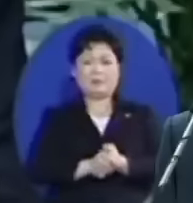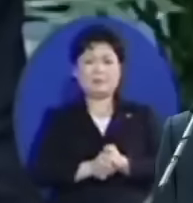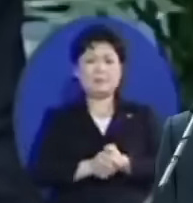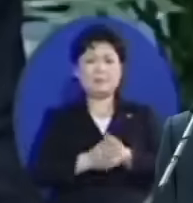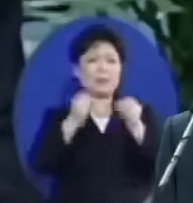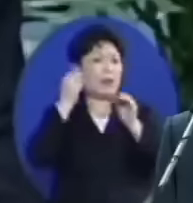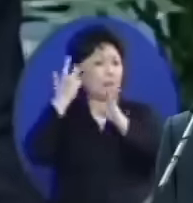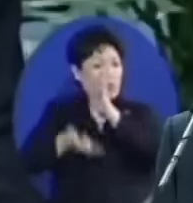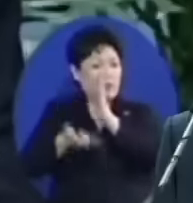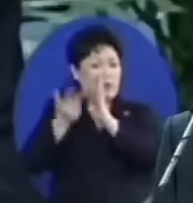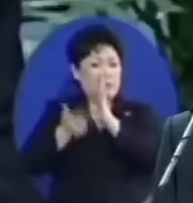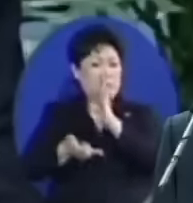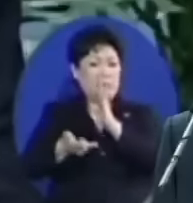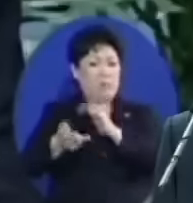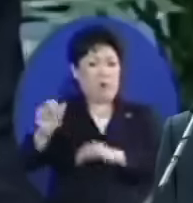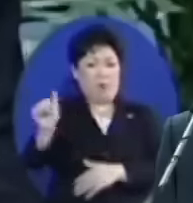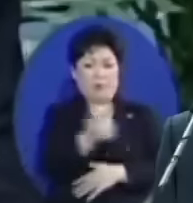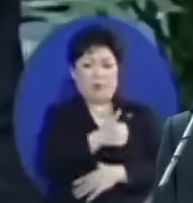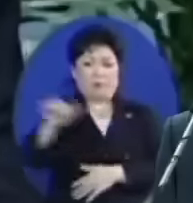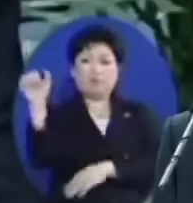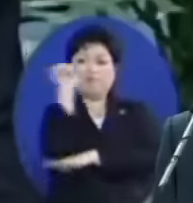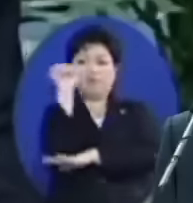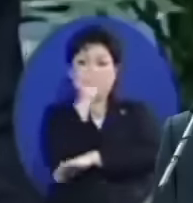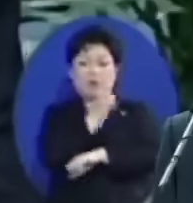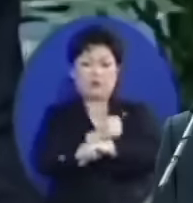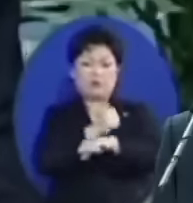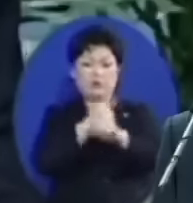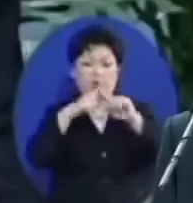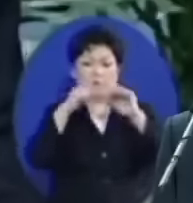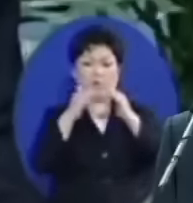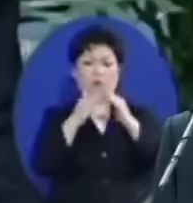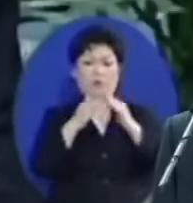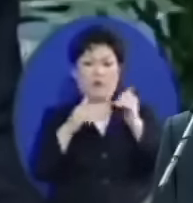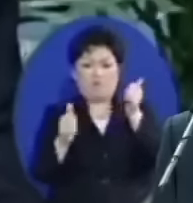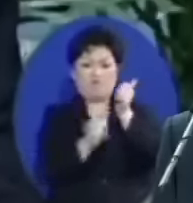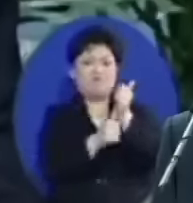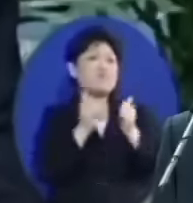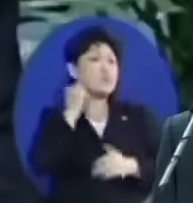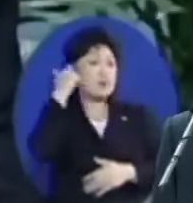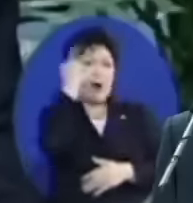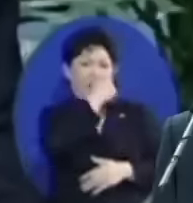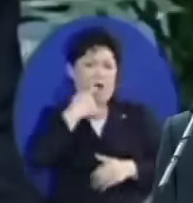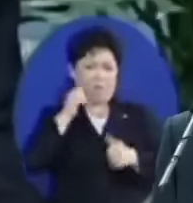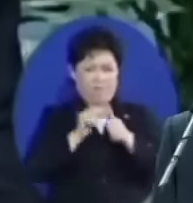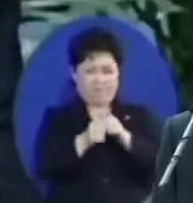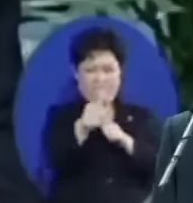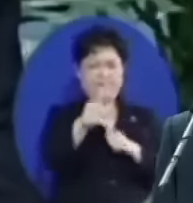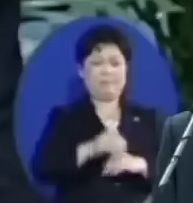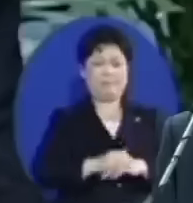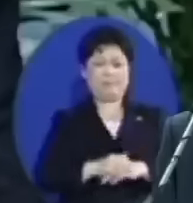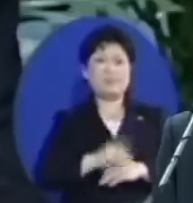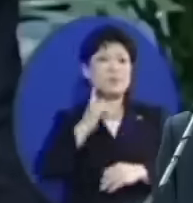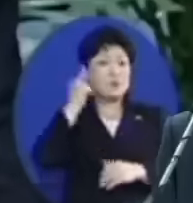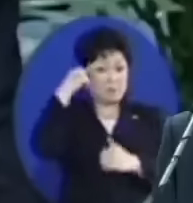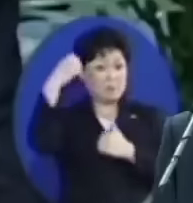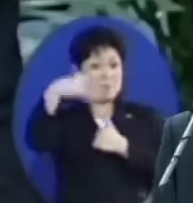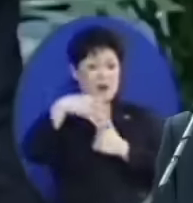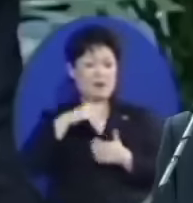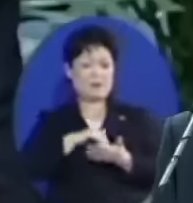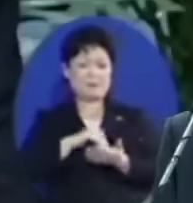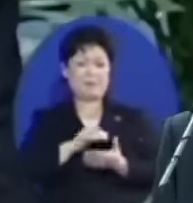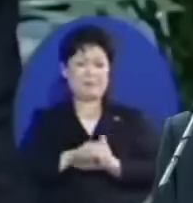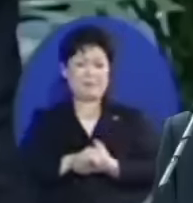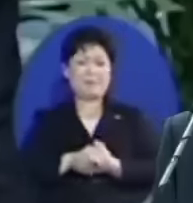호텔에서 집회 장소로 왔다 갔다 운전을 해주는 교회 부목사가 있었습니다. 잘생긴 남자였습니다. 그가 나보고 할 말이